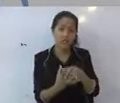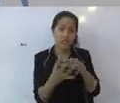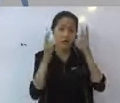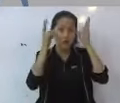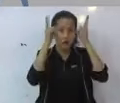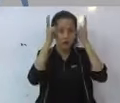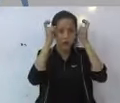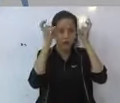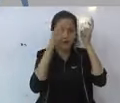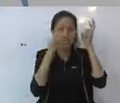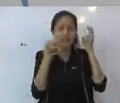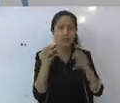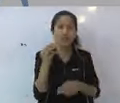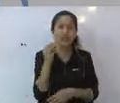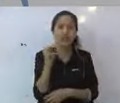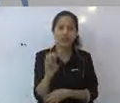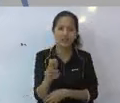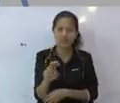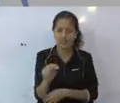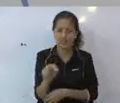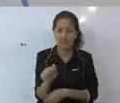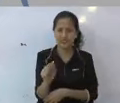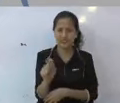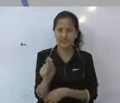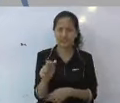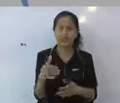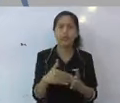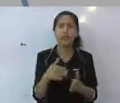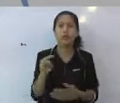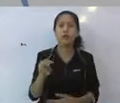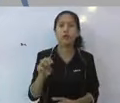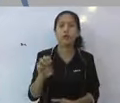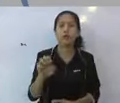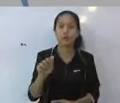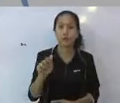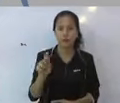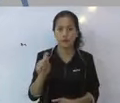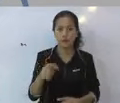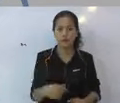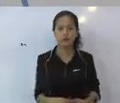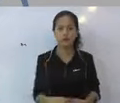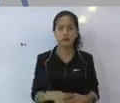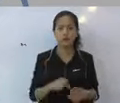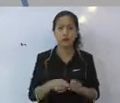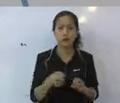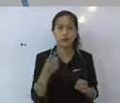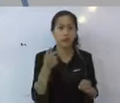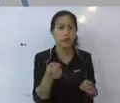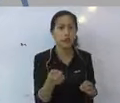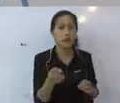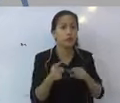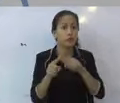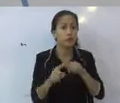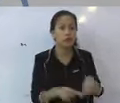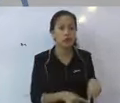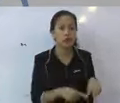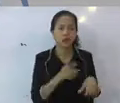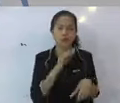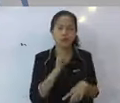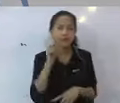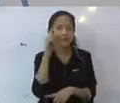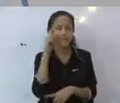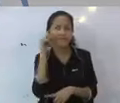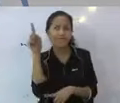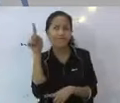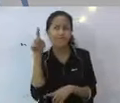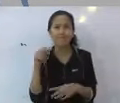flexible mo yung diet. Kailangan flexible yung diet mo. Okay? So, ikaw na bahala, may creative ka, ano yung pwede mong ihalo sa